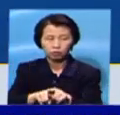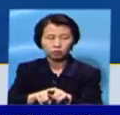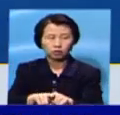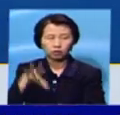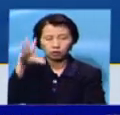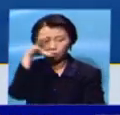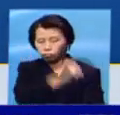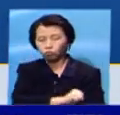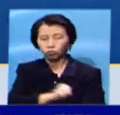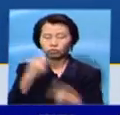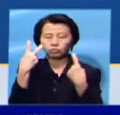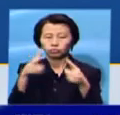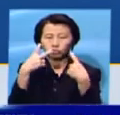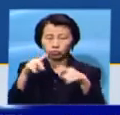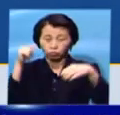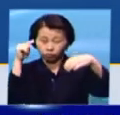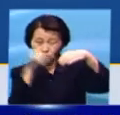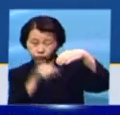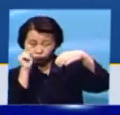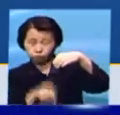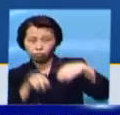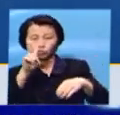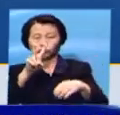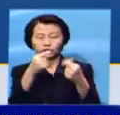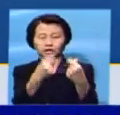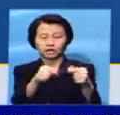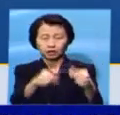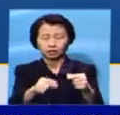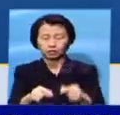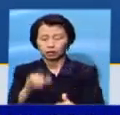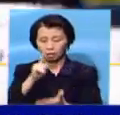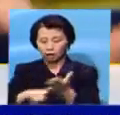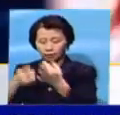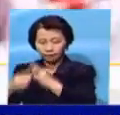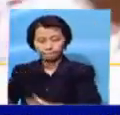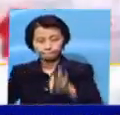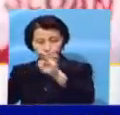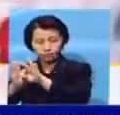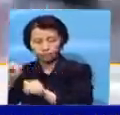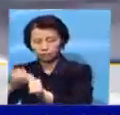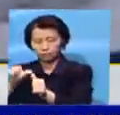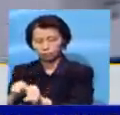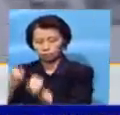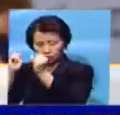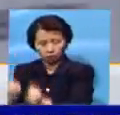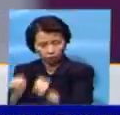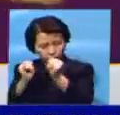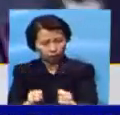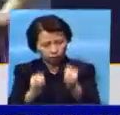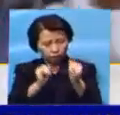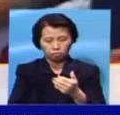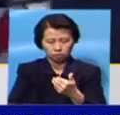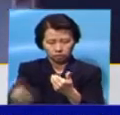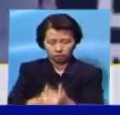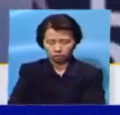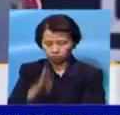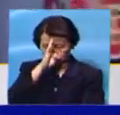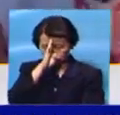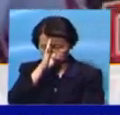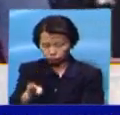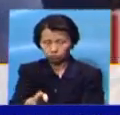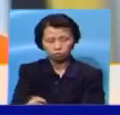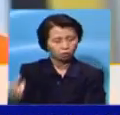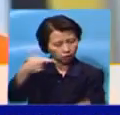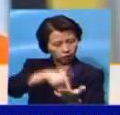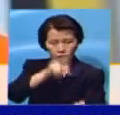12 gol dalam dua perlawanan apa yang penting selepas ini setiap ahli pasukan perlu kembali mengekalkan fokus untuk menghadapi